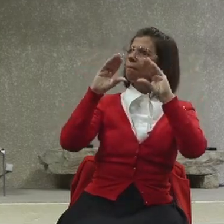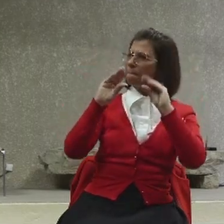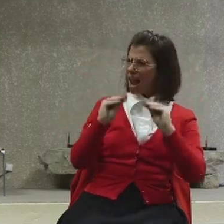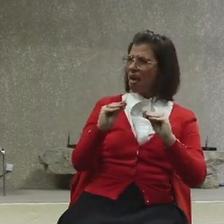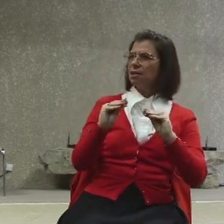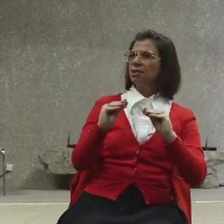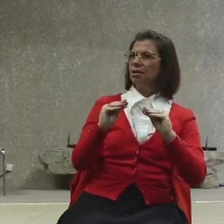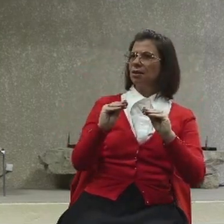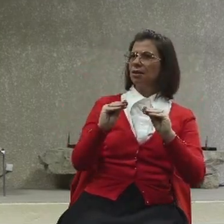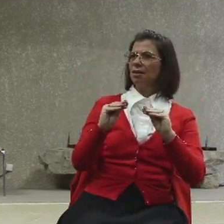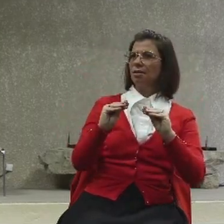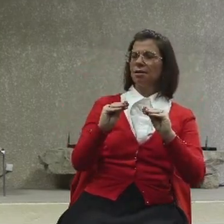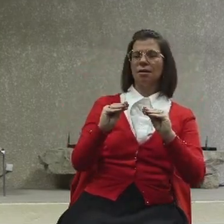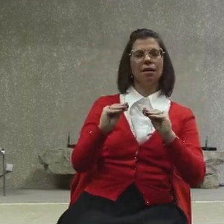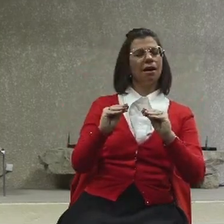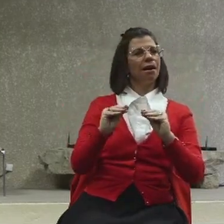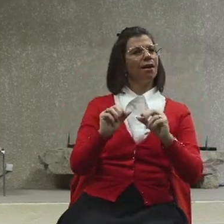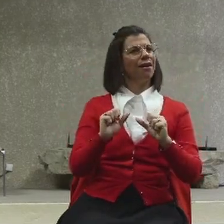à l'image de Dieu.